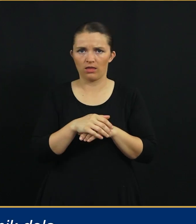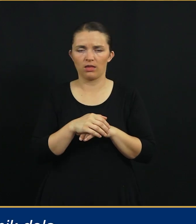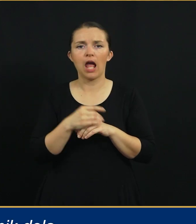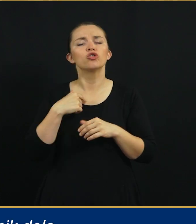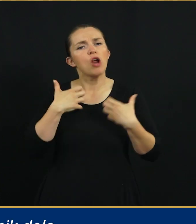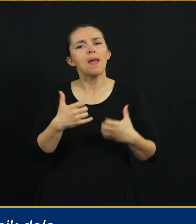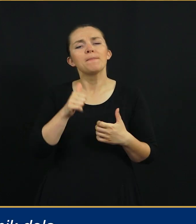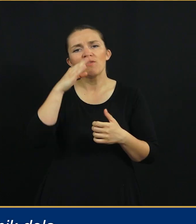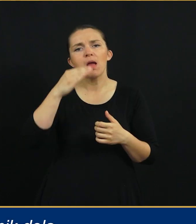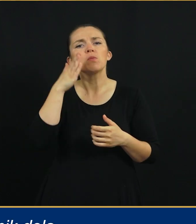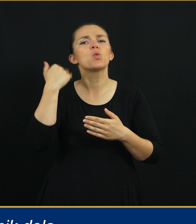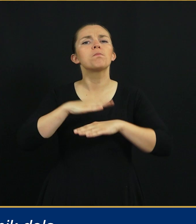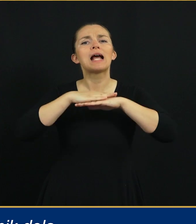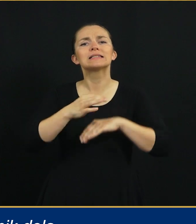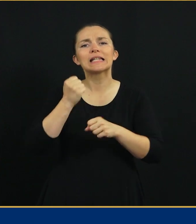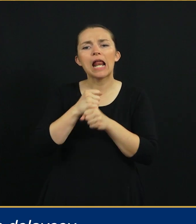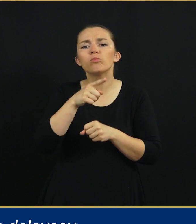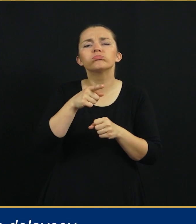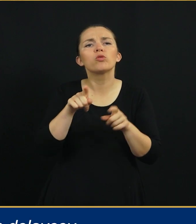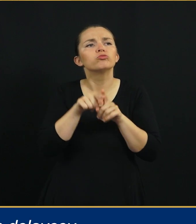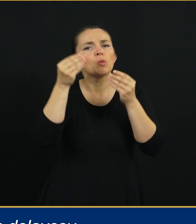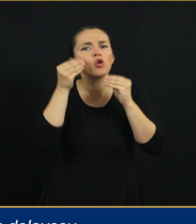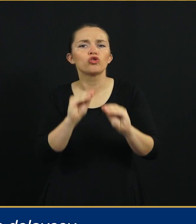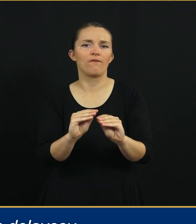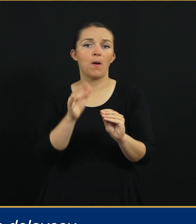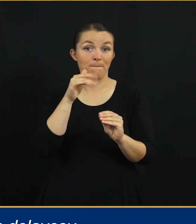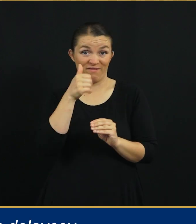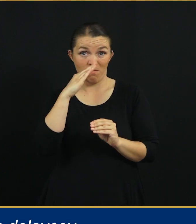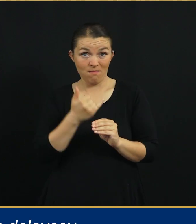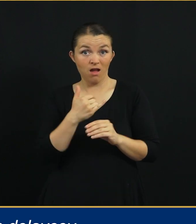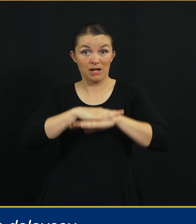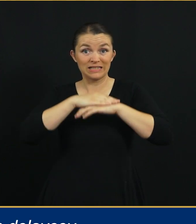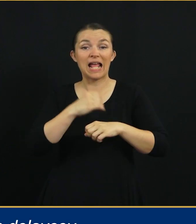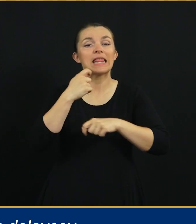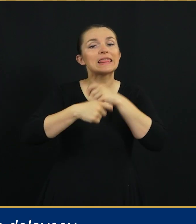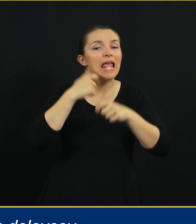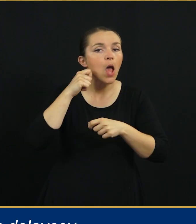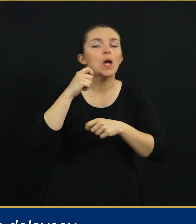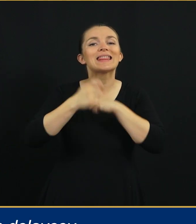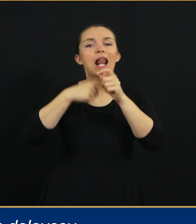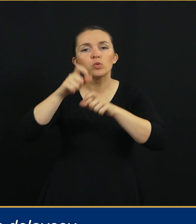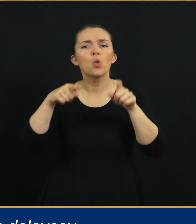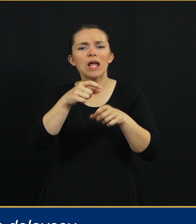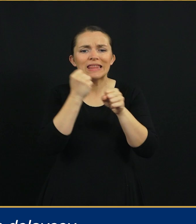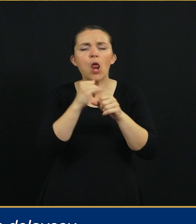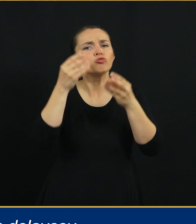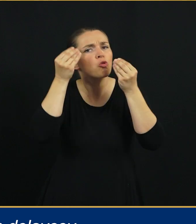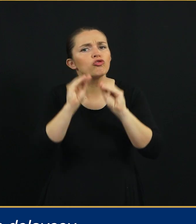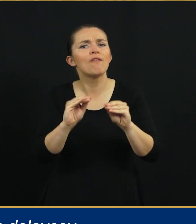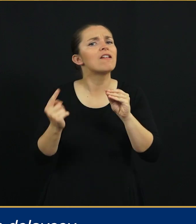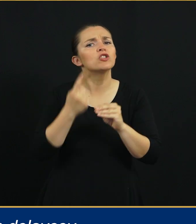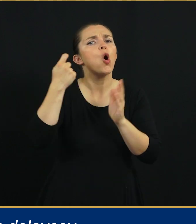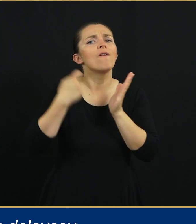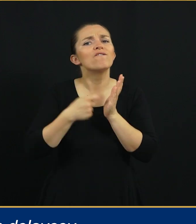maj praznik dela, ki je spoštovano. Da bi bil 1. maj praznik delavk in delavcev, katerih delo je spoštovano in